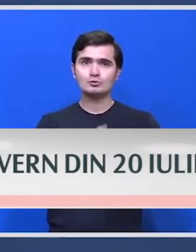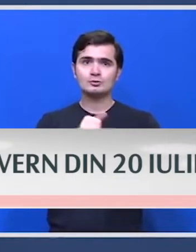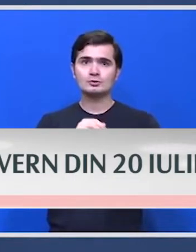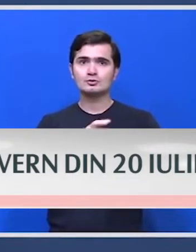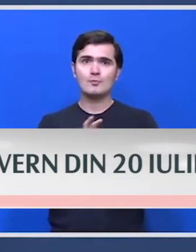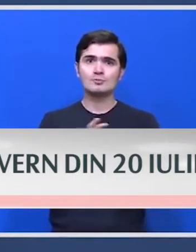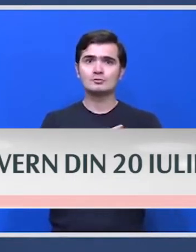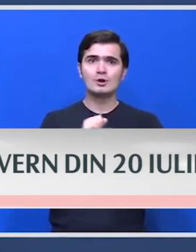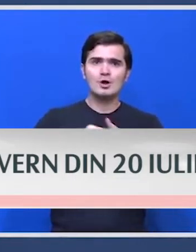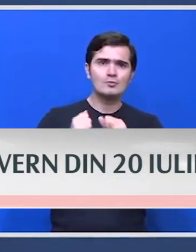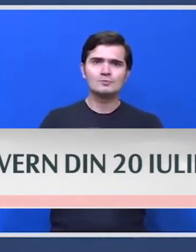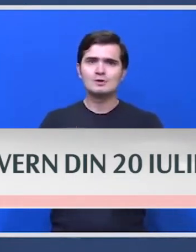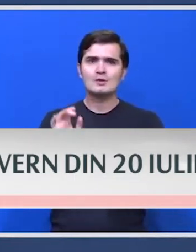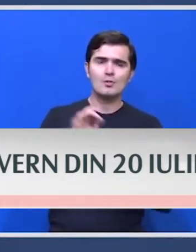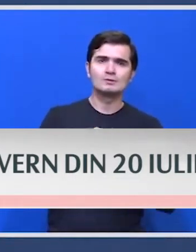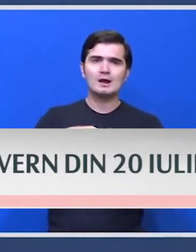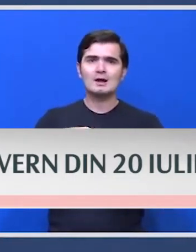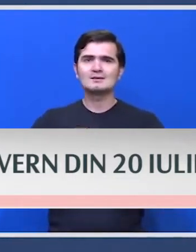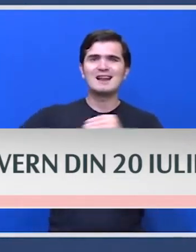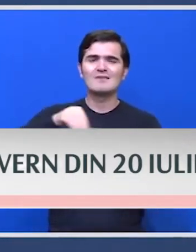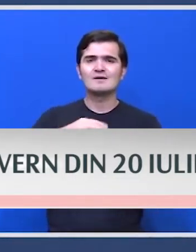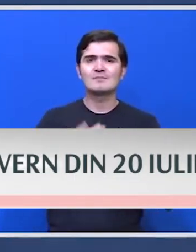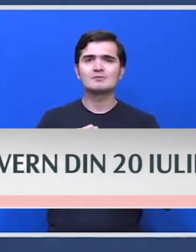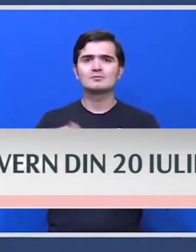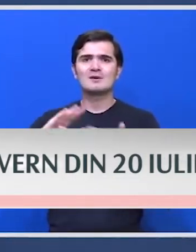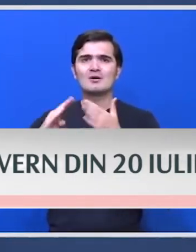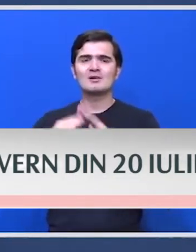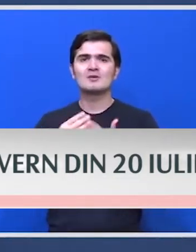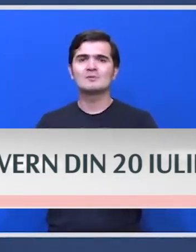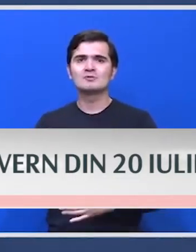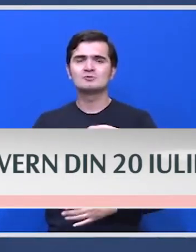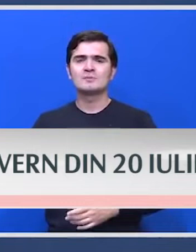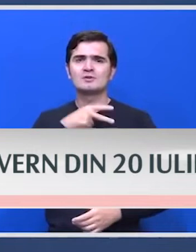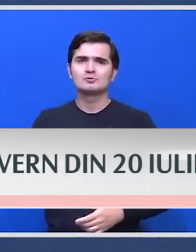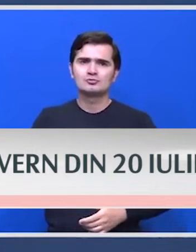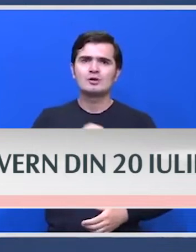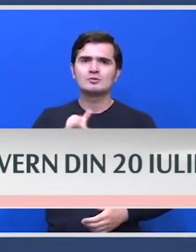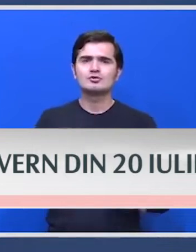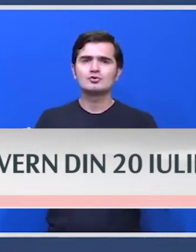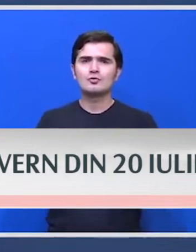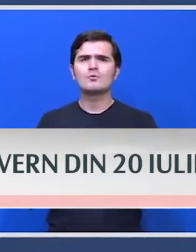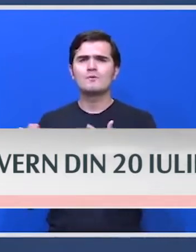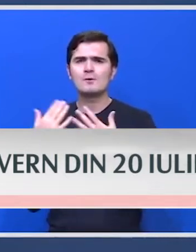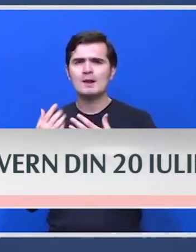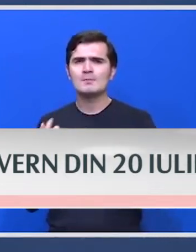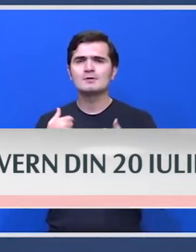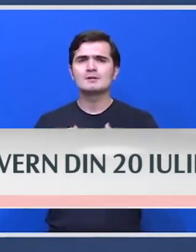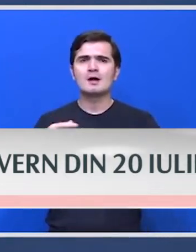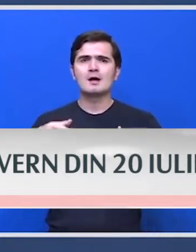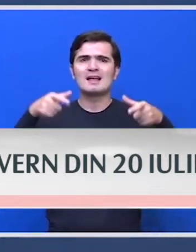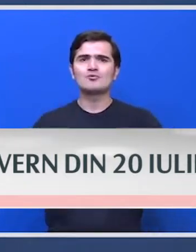monitorizării luptei antitrafic la nivelul Departamentului pentru Responsabilitate Socială și Grupuri Vulnerabile din cadrul